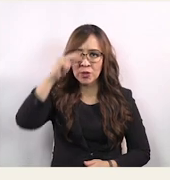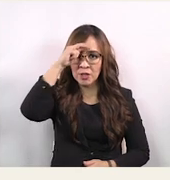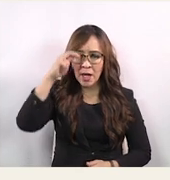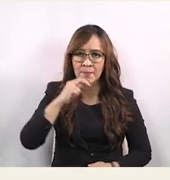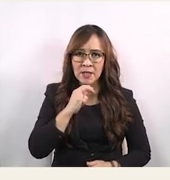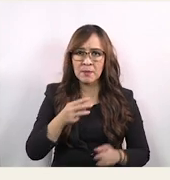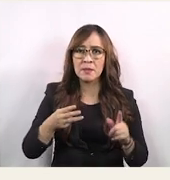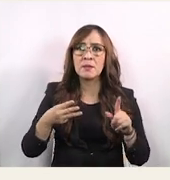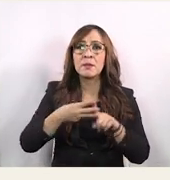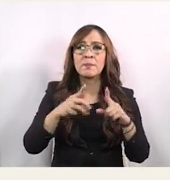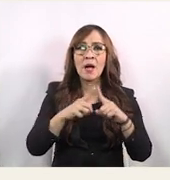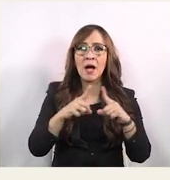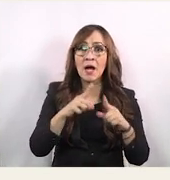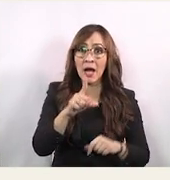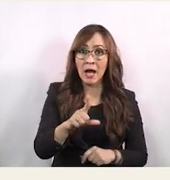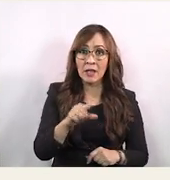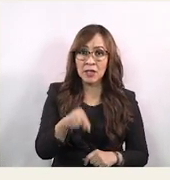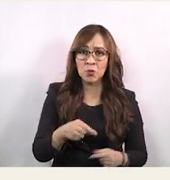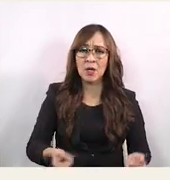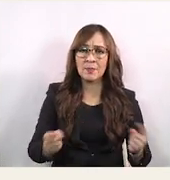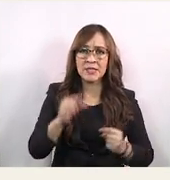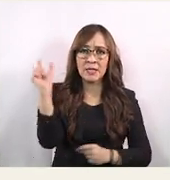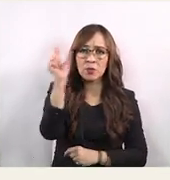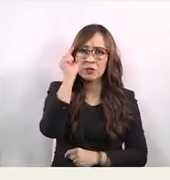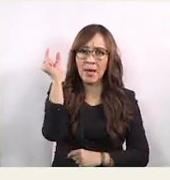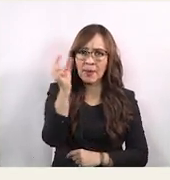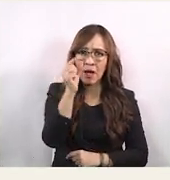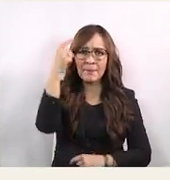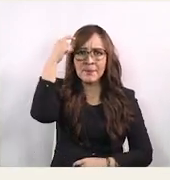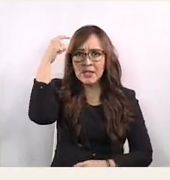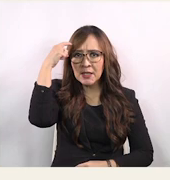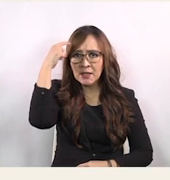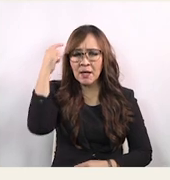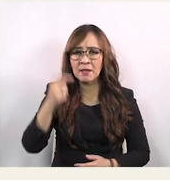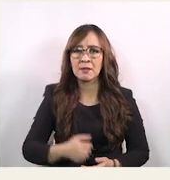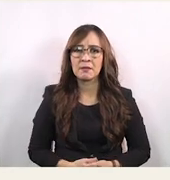400 tapi basyirah itu justru yang menjadi yang utama bayangkan